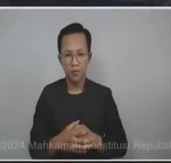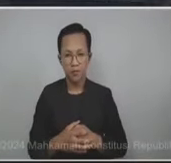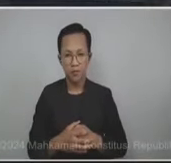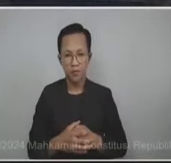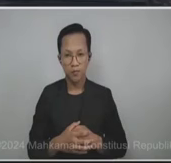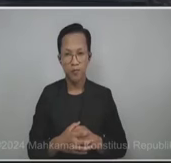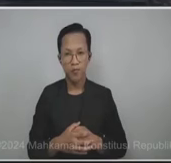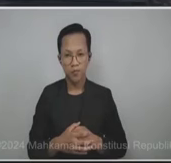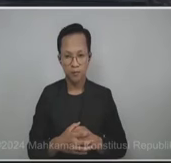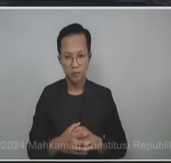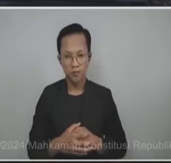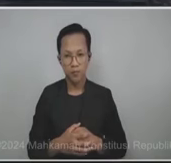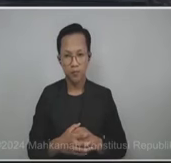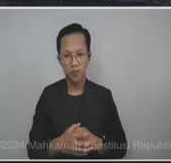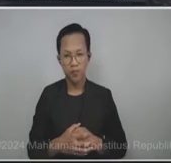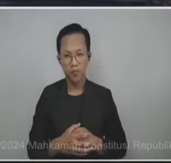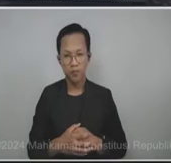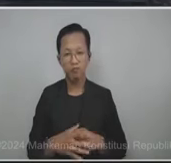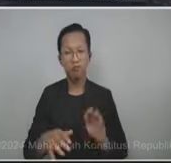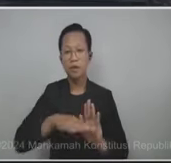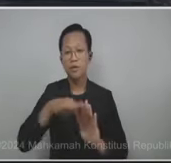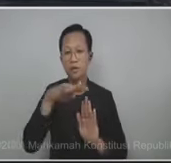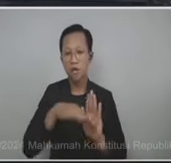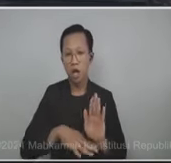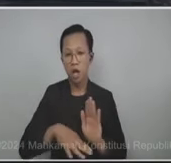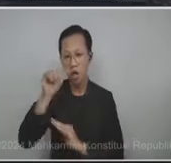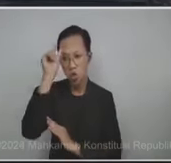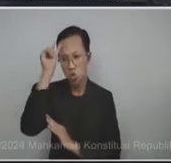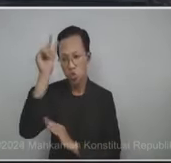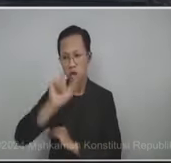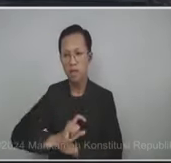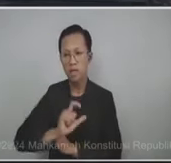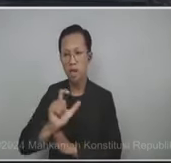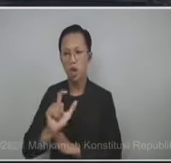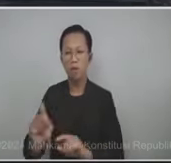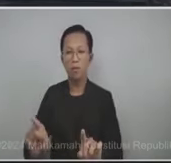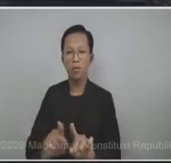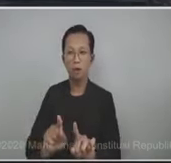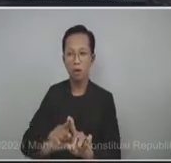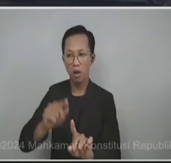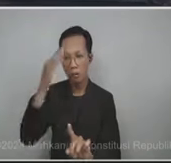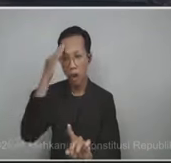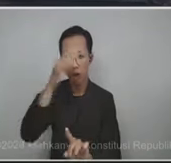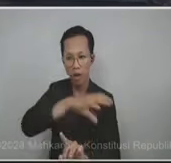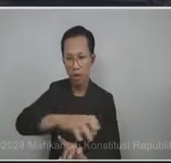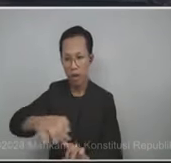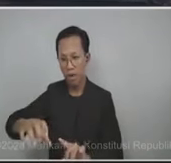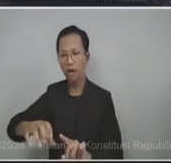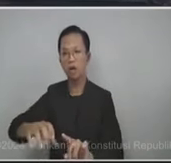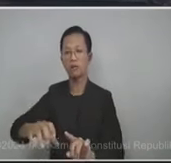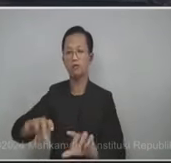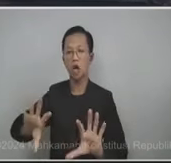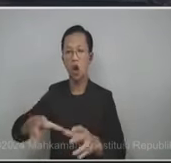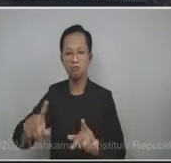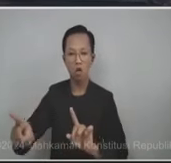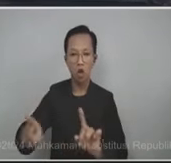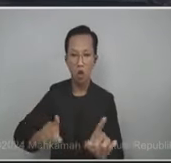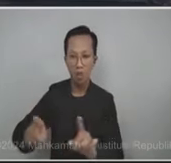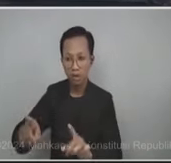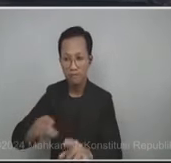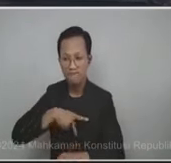dikemukan di atas penghitungan syarat untuk mengusulkan Pasangan calon kep kepala daerah dan wakil kepala daerah melalui partai politik atau gabungan partai politik peserta pemilu hanya